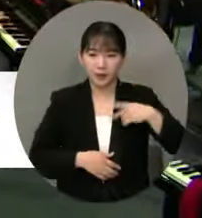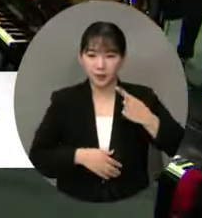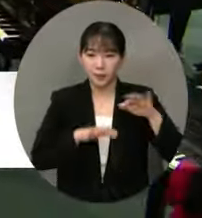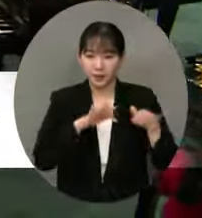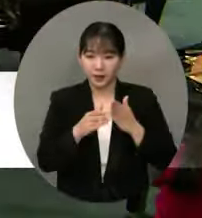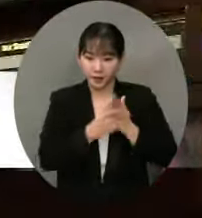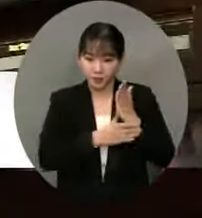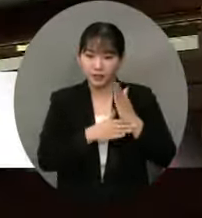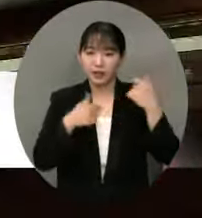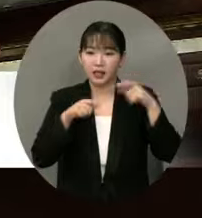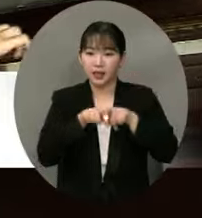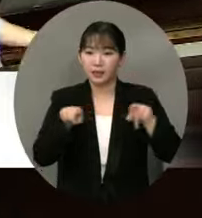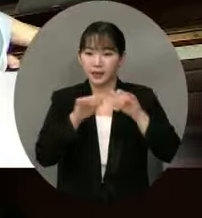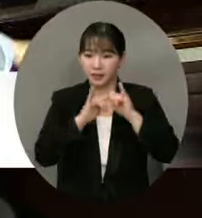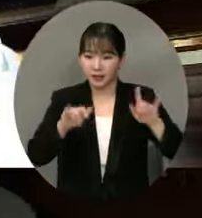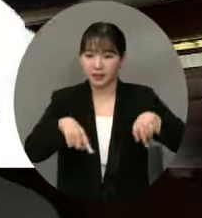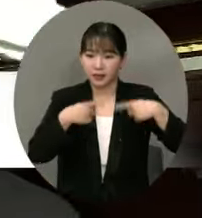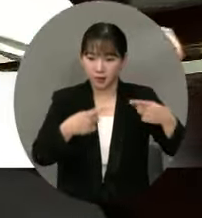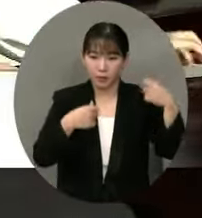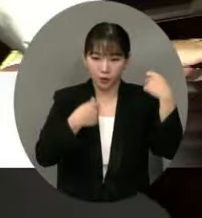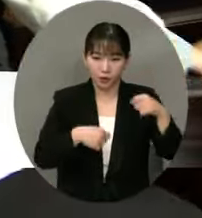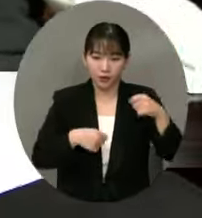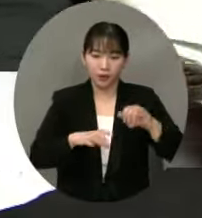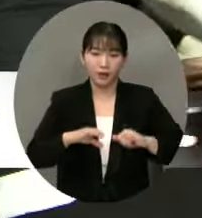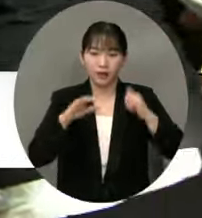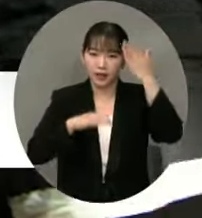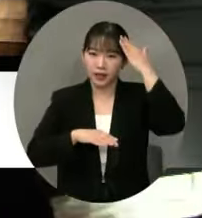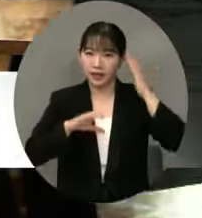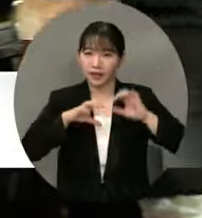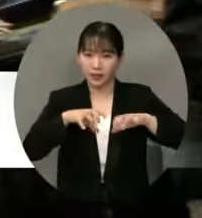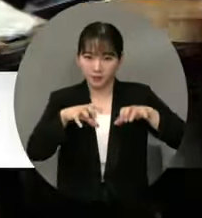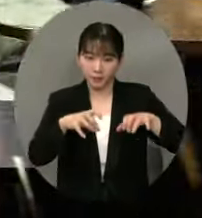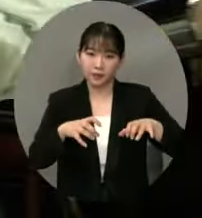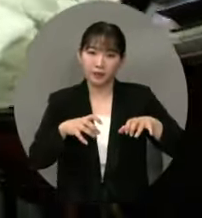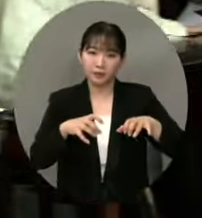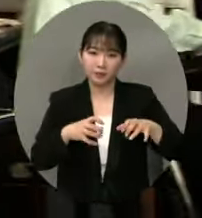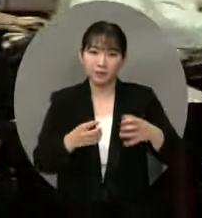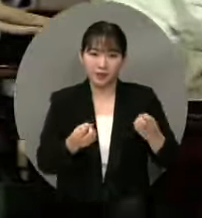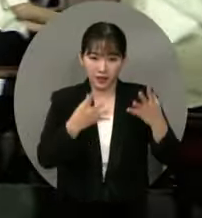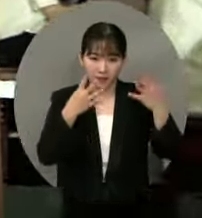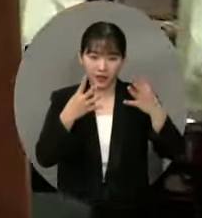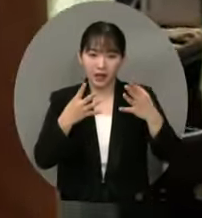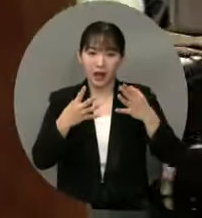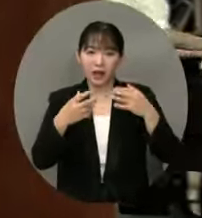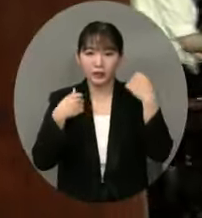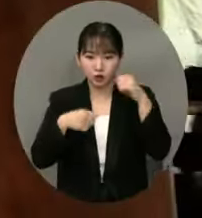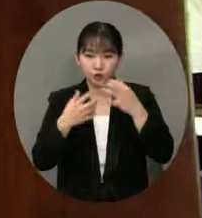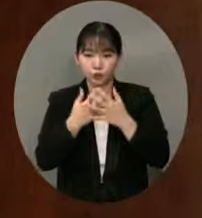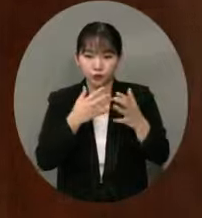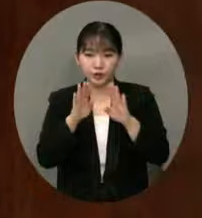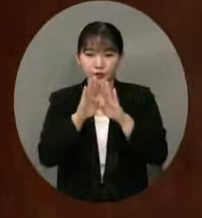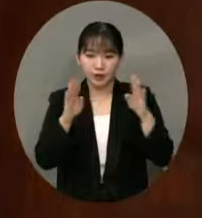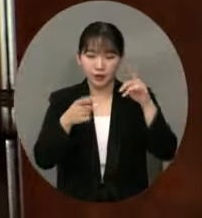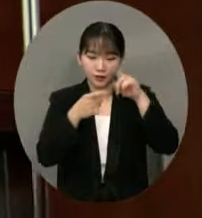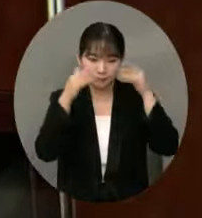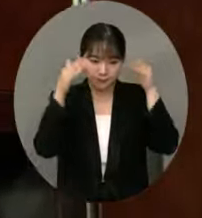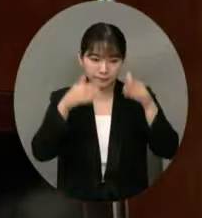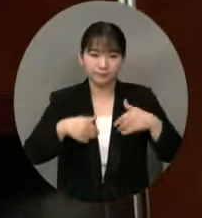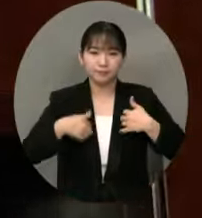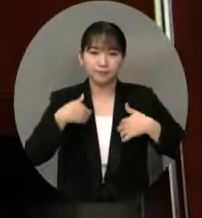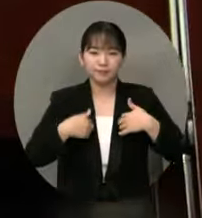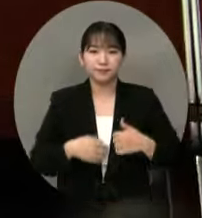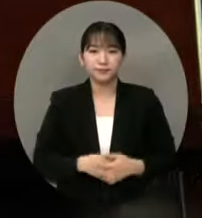피아니스트라는 일반인 참여 공연, 세계 김밥 페스타와 보라의 댄스 페스티벌 등이 함께 펼쳐져 관람객들의 눈길을